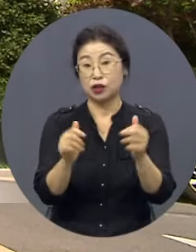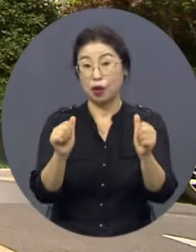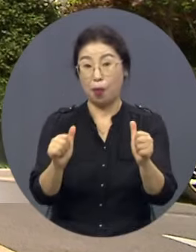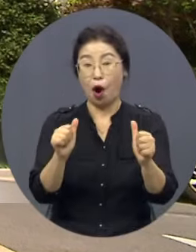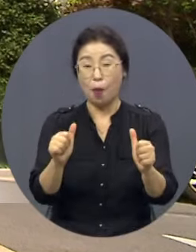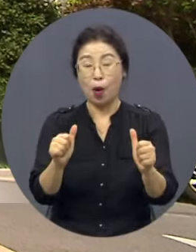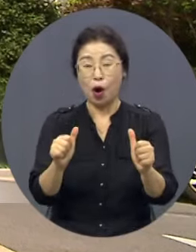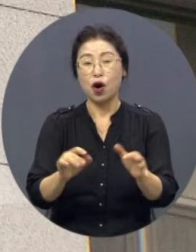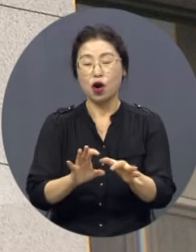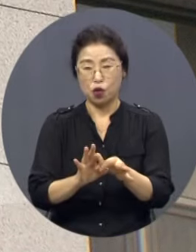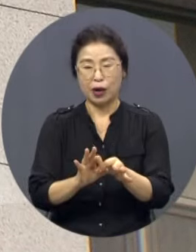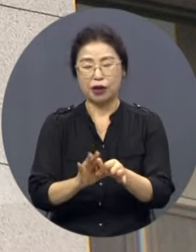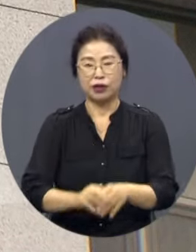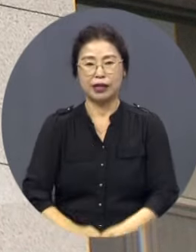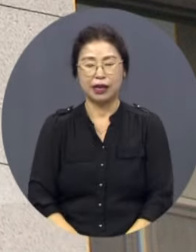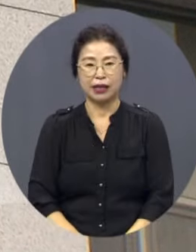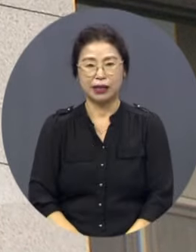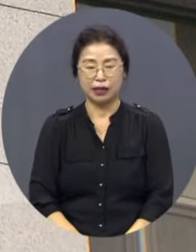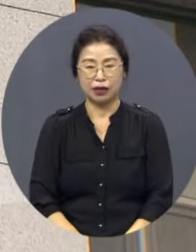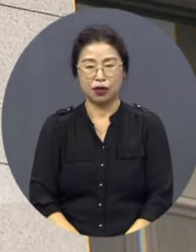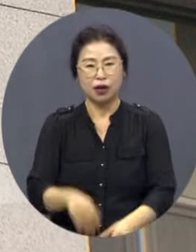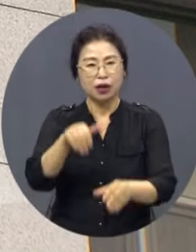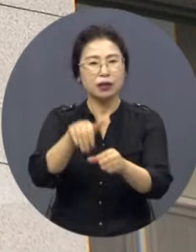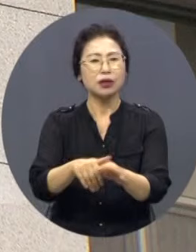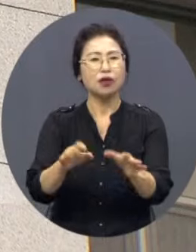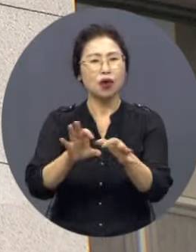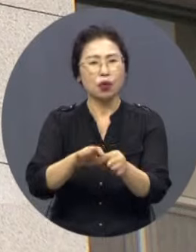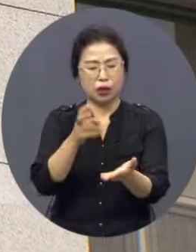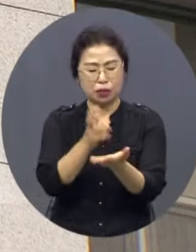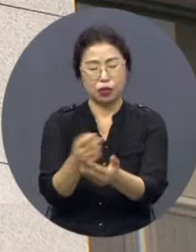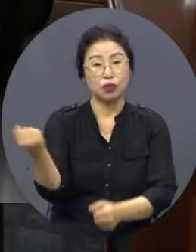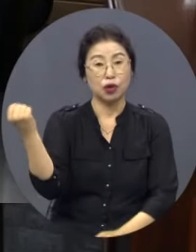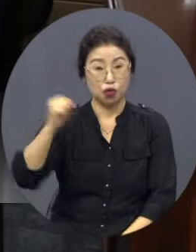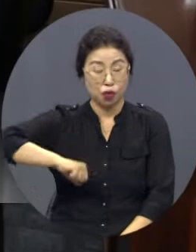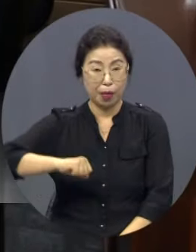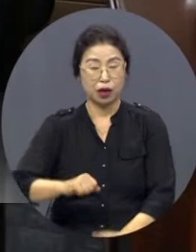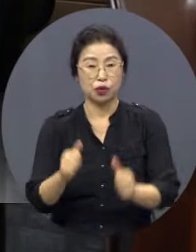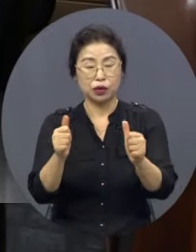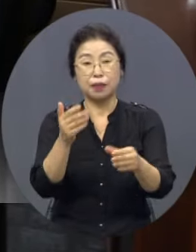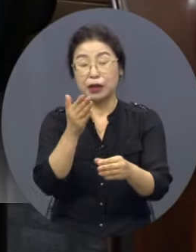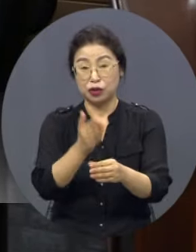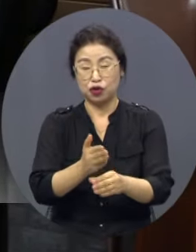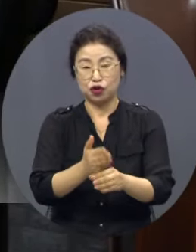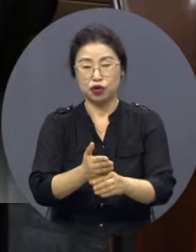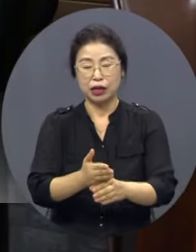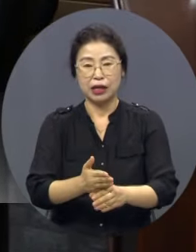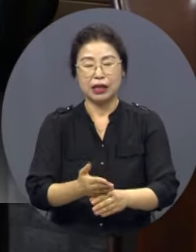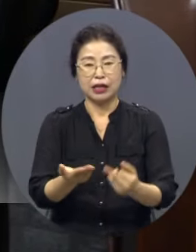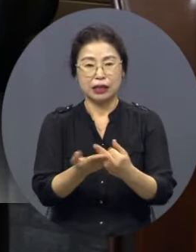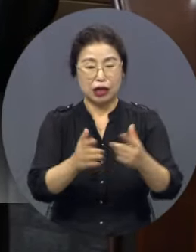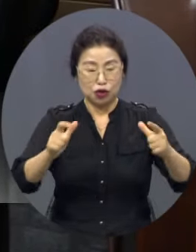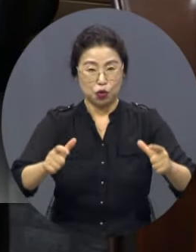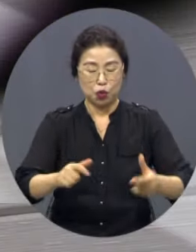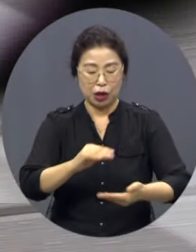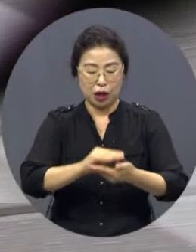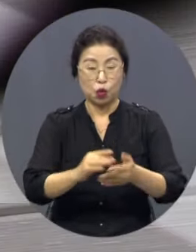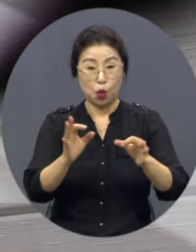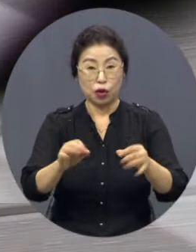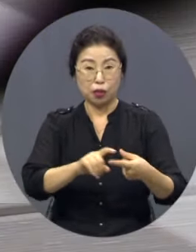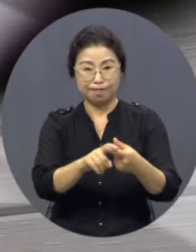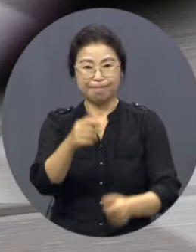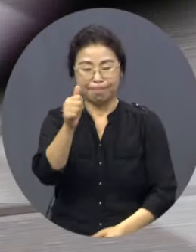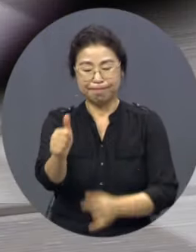제주지방법원 배구민 판사는 위탁선거에 관한 법률 위반 혐의로 재판에 넘겨진 도내 모